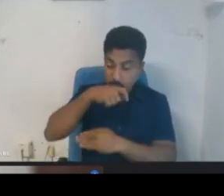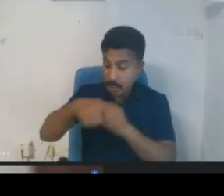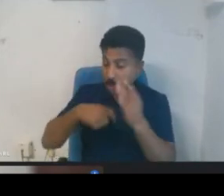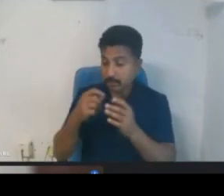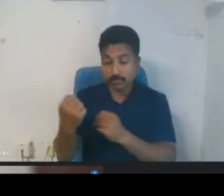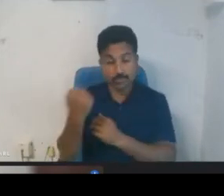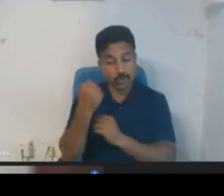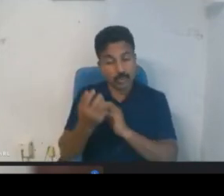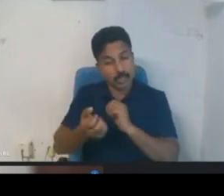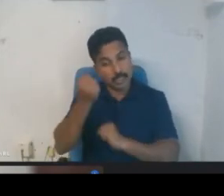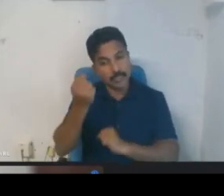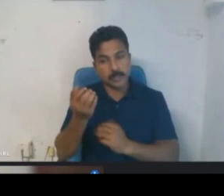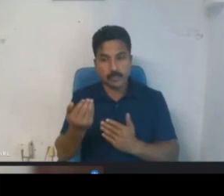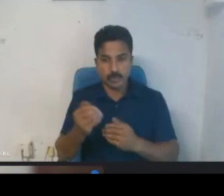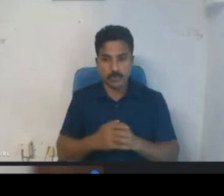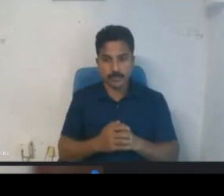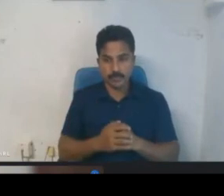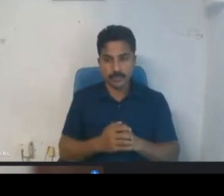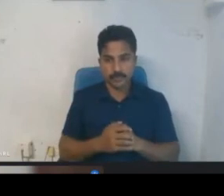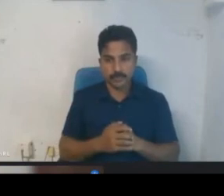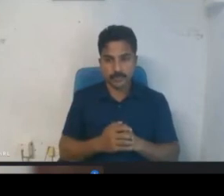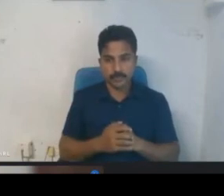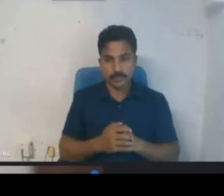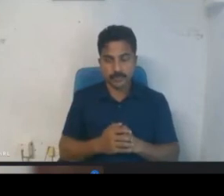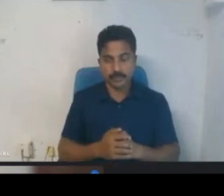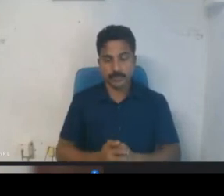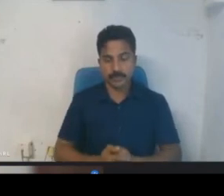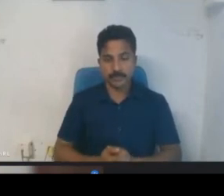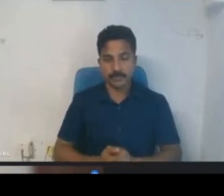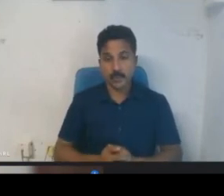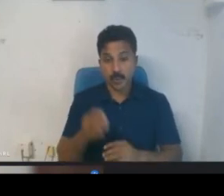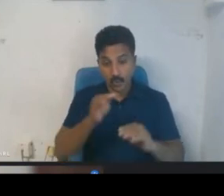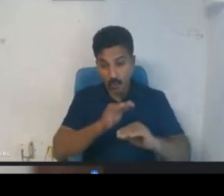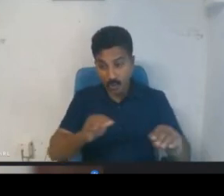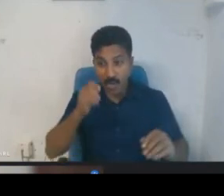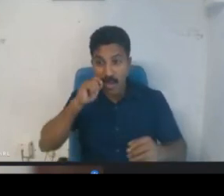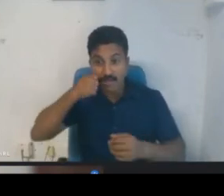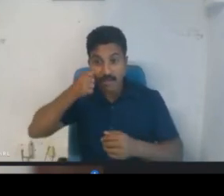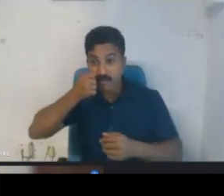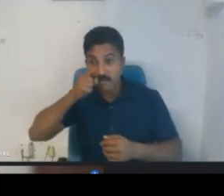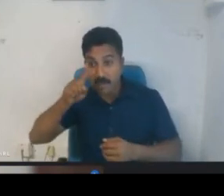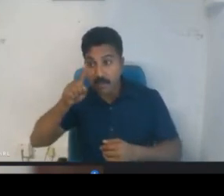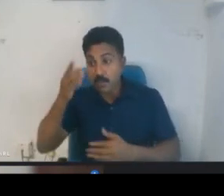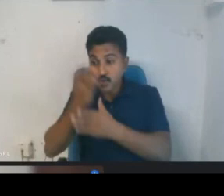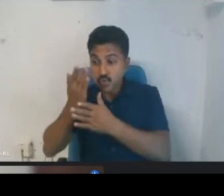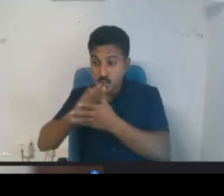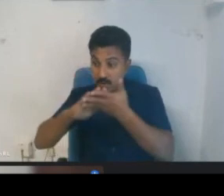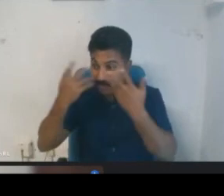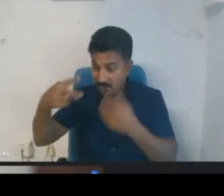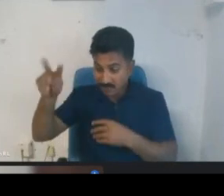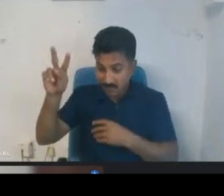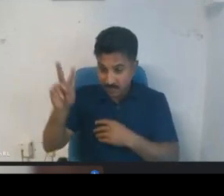സൂക്ഷിക്കുന്നതിന് വേണ്ടിയിട്ടുള്ള ഏറ്റവും ഇമ്പോർട്ടൻ്റ് ആയിട്ടുള്ള ഒരു കാര്യമാണ്. ഇപ്പം അത് ഒരു കുട്ടിയുടെ അച്ഛനാണെങ്കിൽ പോലും ജോലി കഴിഞ്ഞിട്ട് വരുമ്പം